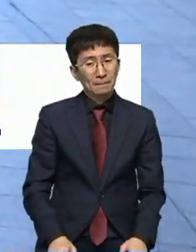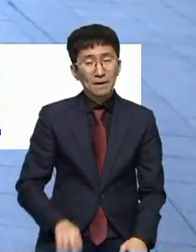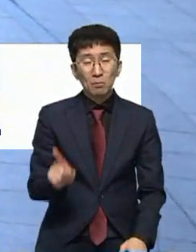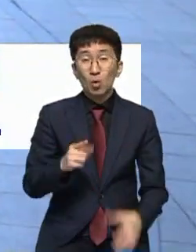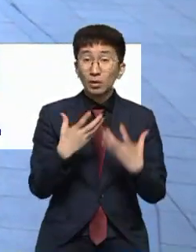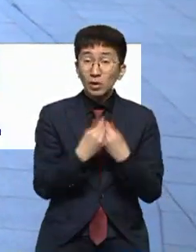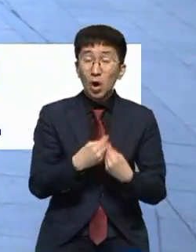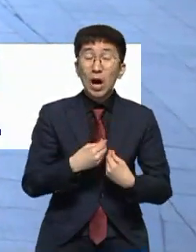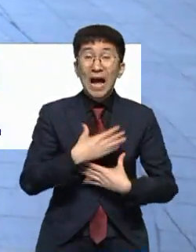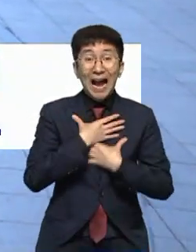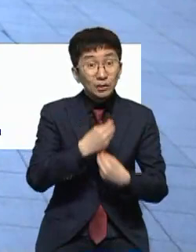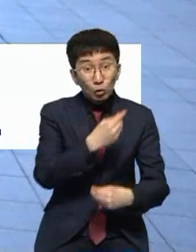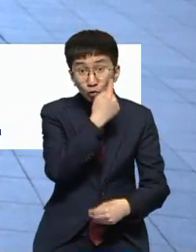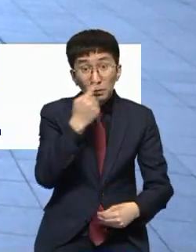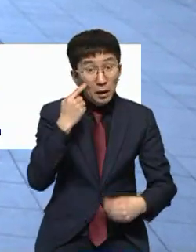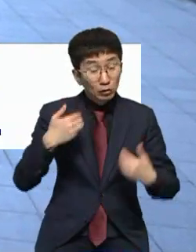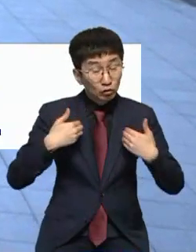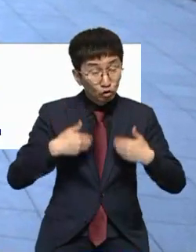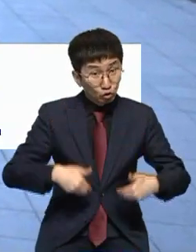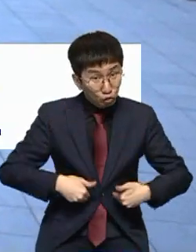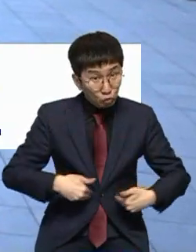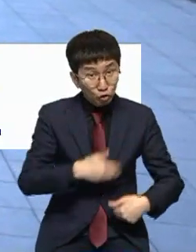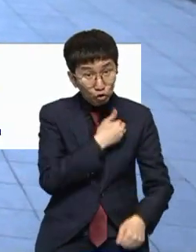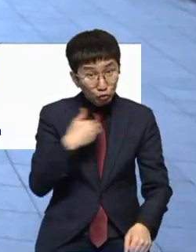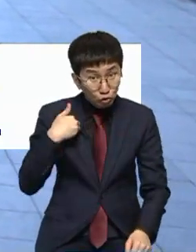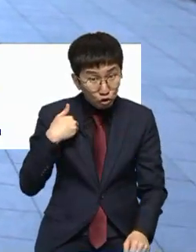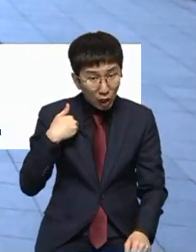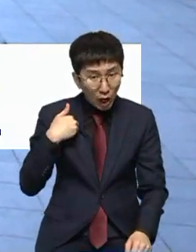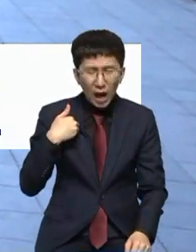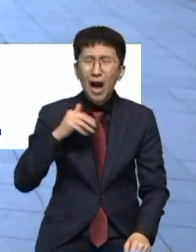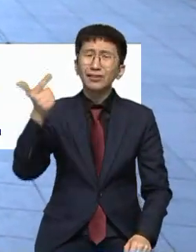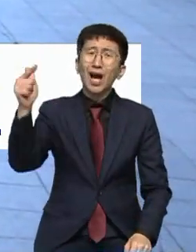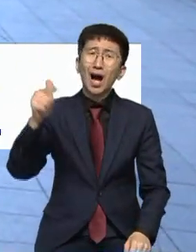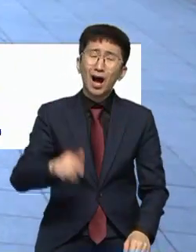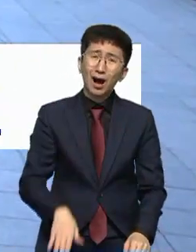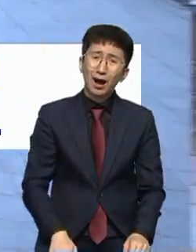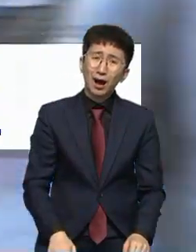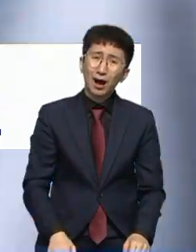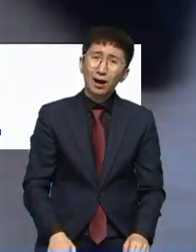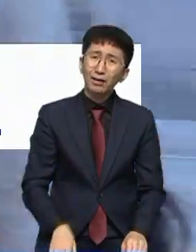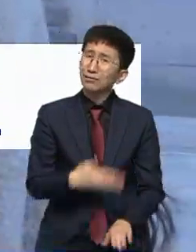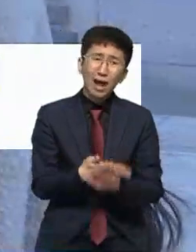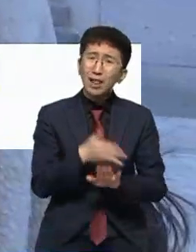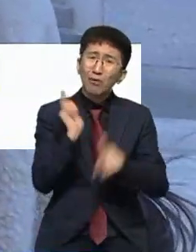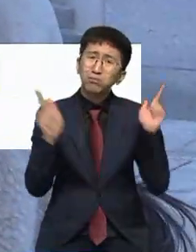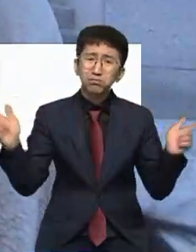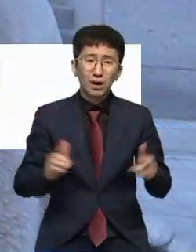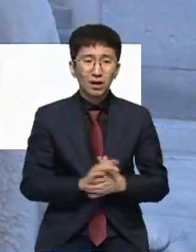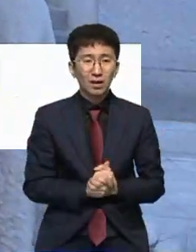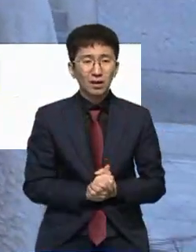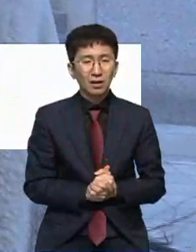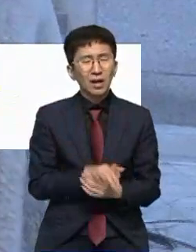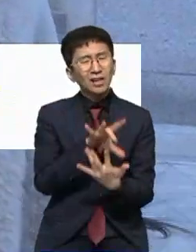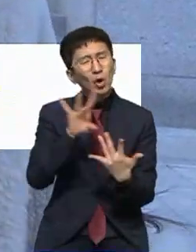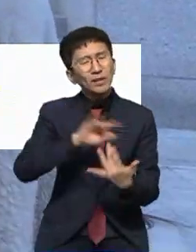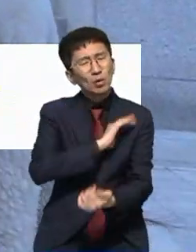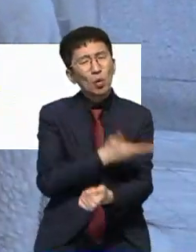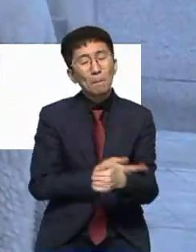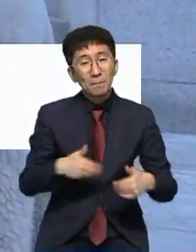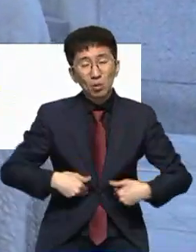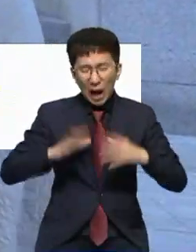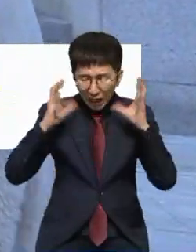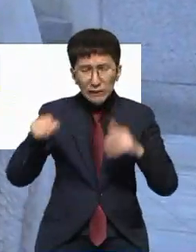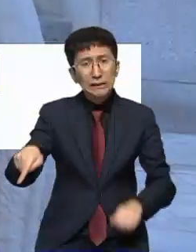그럴까요? 안정성이 보장됐으면 모르겠는데 그게 케이스 바이 케이스잖아요. 사람마다 틀리고. 선택권을 줘야 되는 것 같아요. 아직 너무